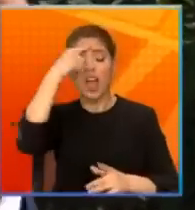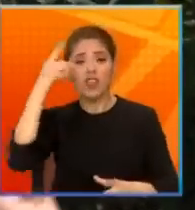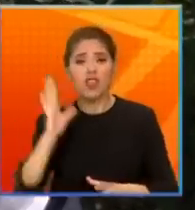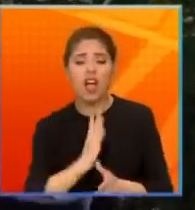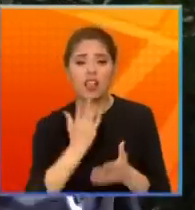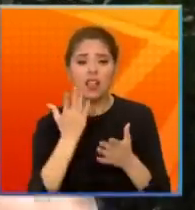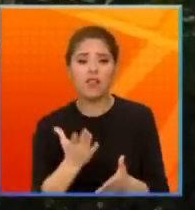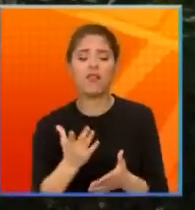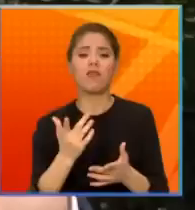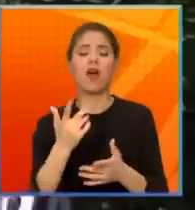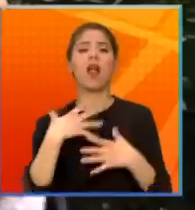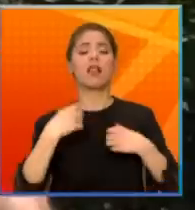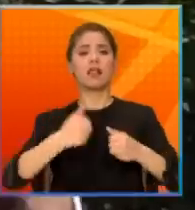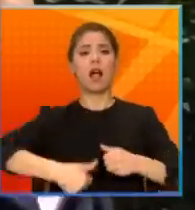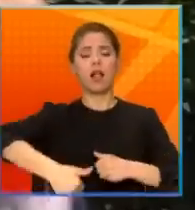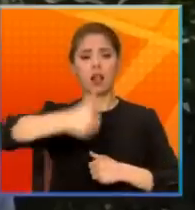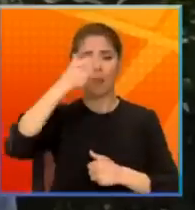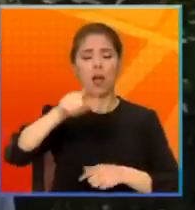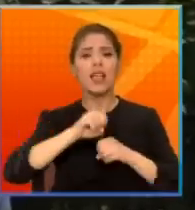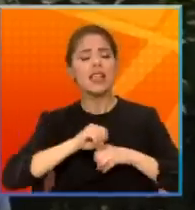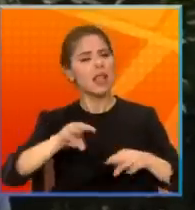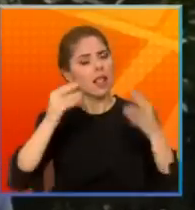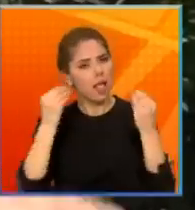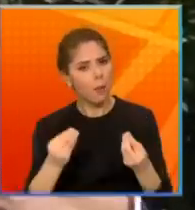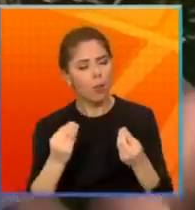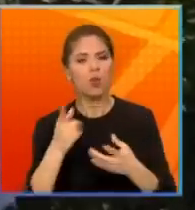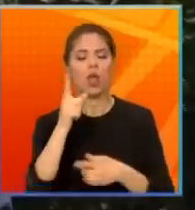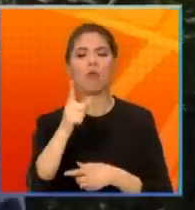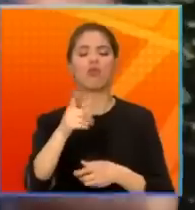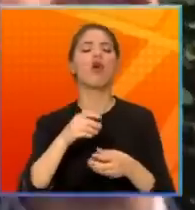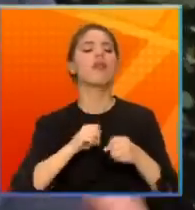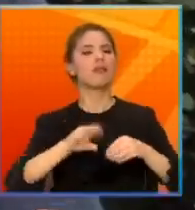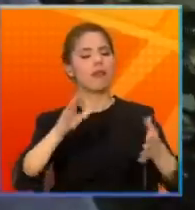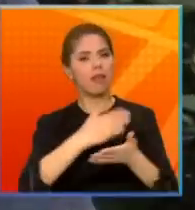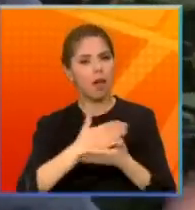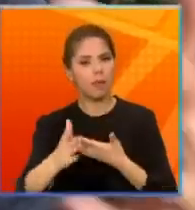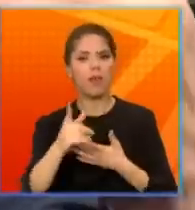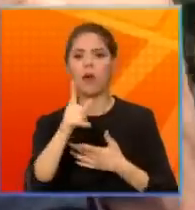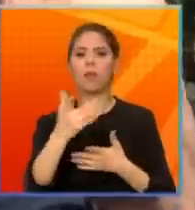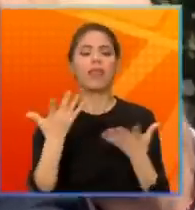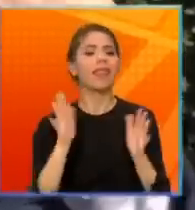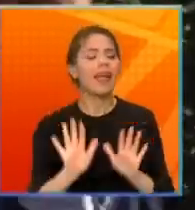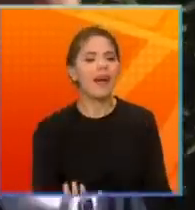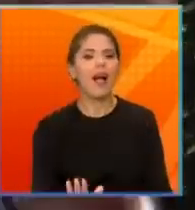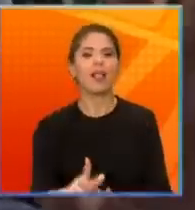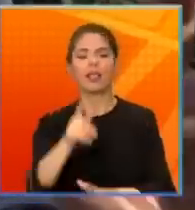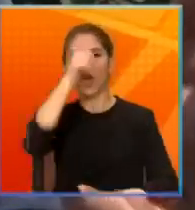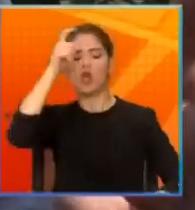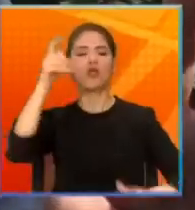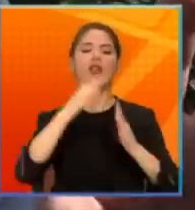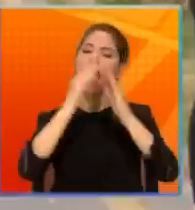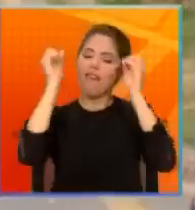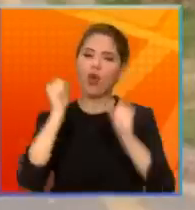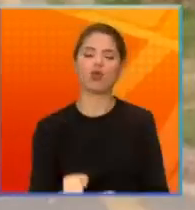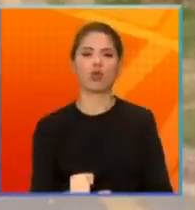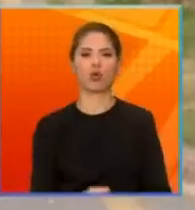biridir. Çünkü Sağlık Bakanımız sistemi dört dörtlük yürütmüştür, yürütmektedir. Ne kaldı? Türkiye evinde